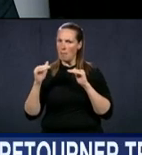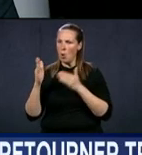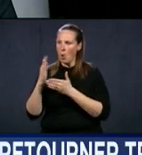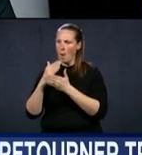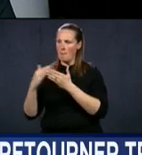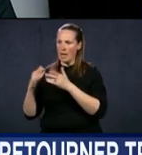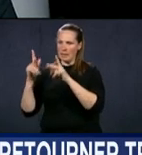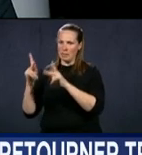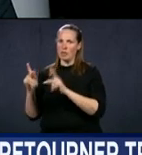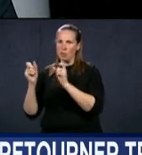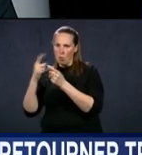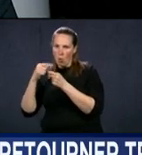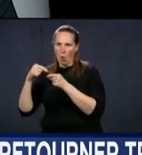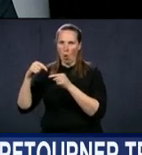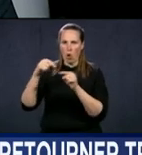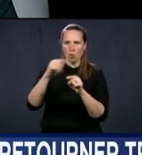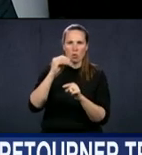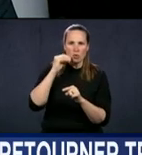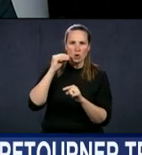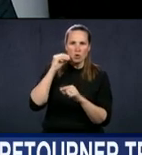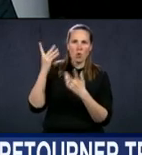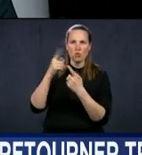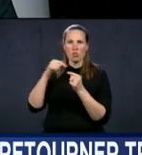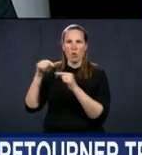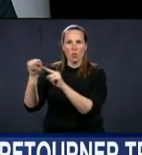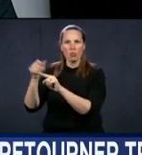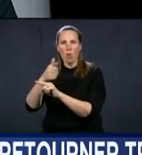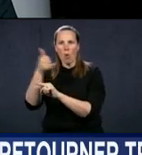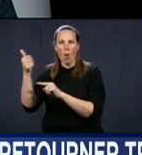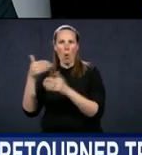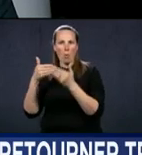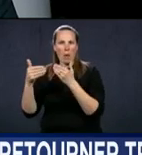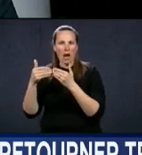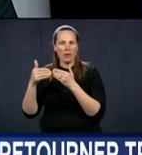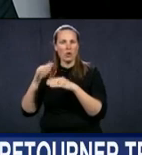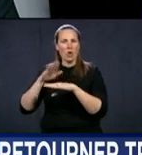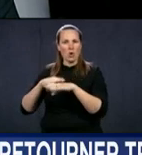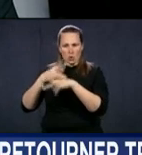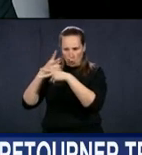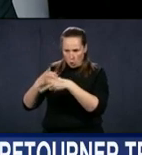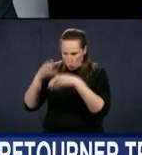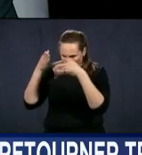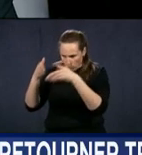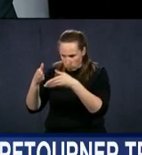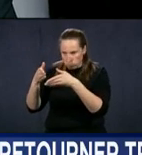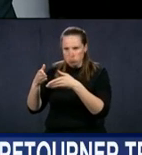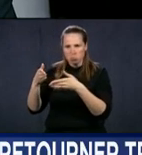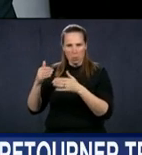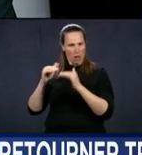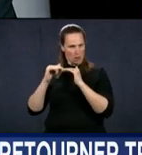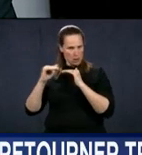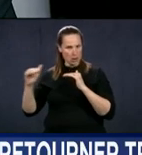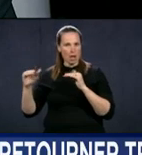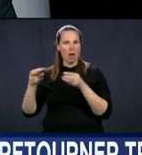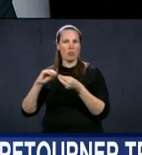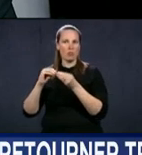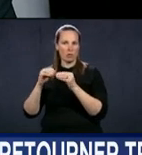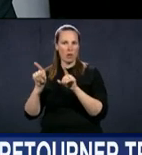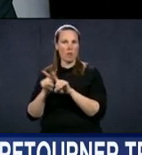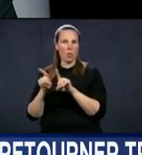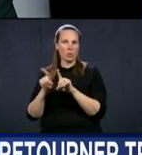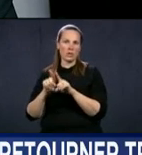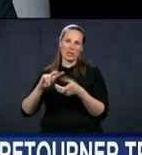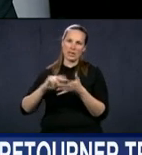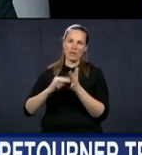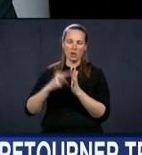qui pourraient être ailleurs. En termes d'utilisation des soins intensifs, ça demeure stable, il y a encore de la marge de manœuvre, mais on va réévaluer encore les